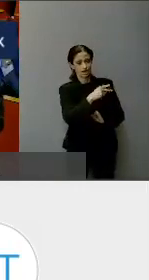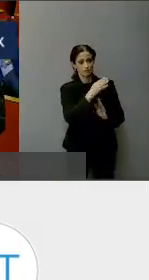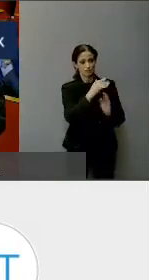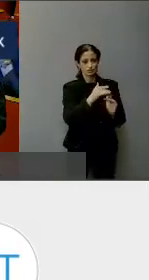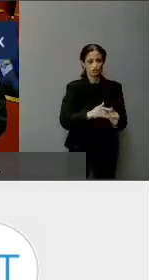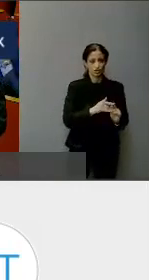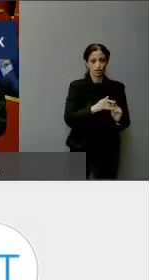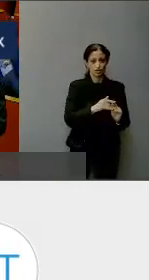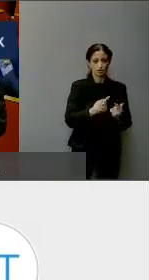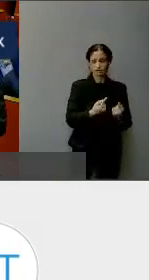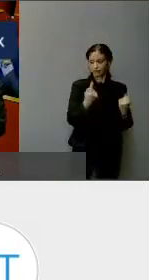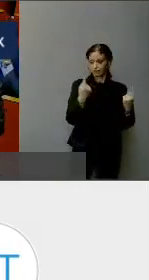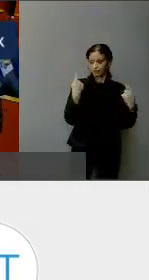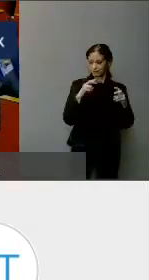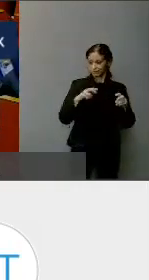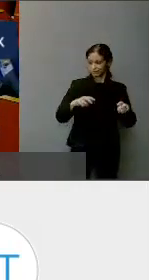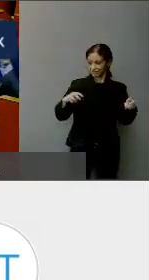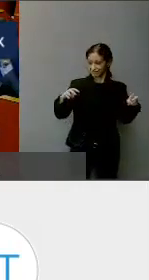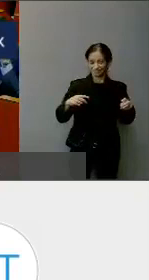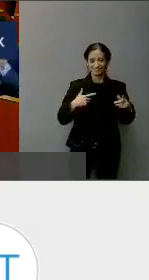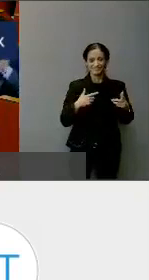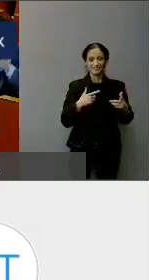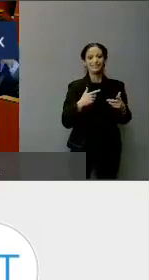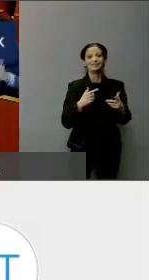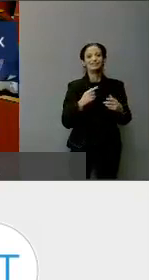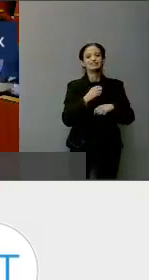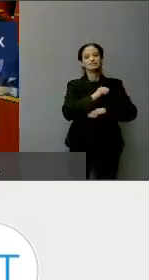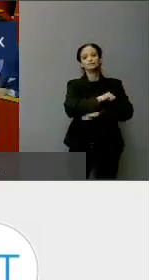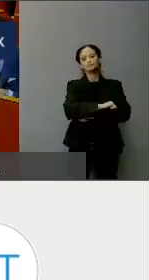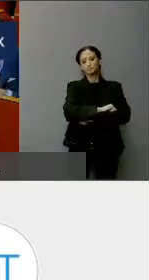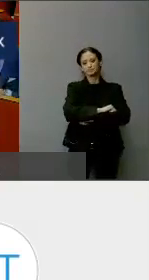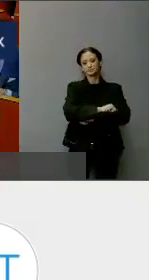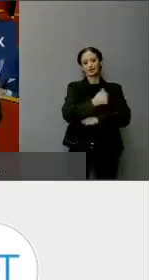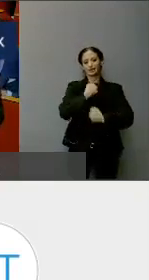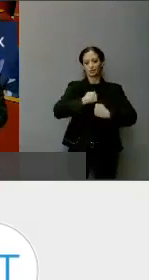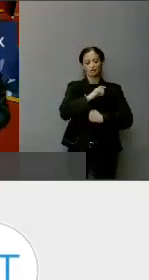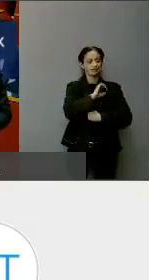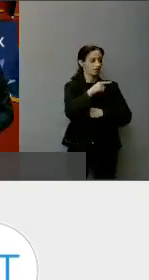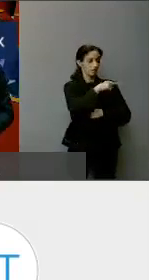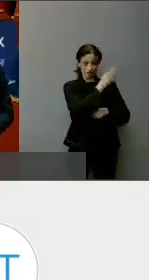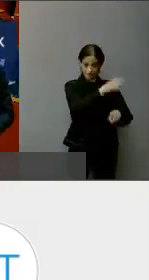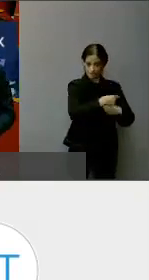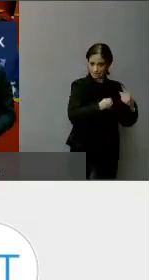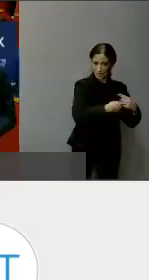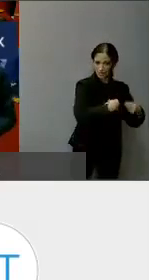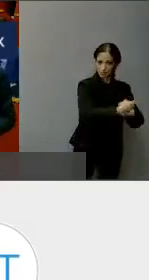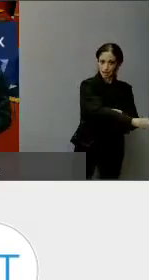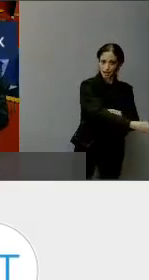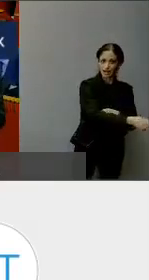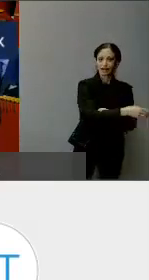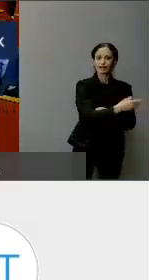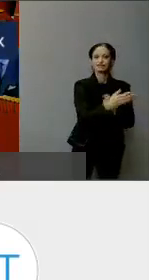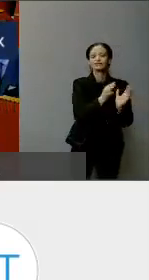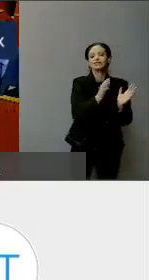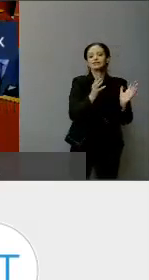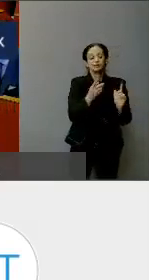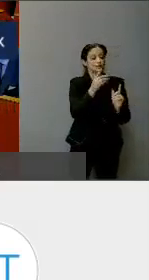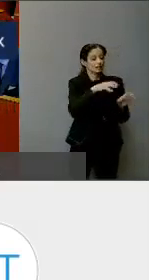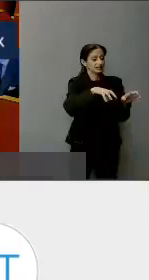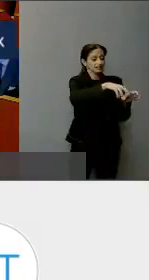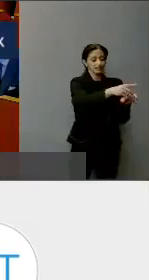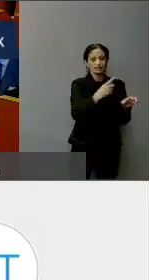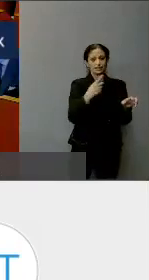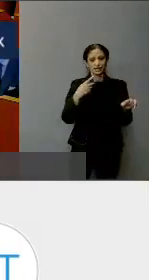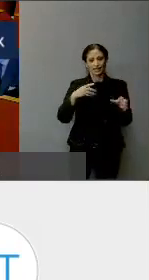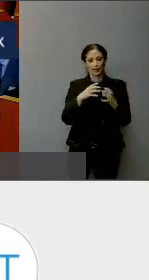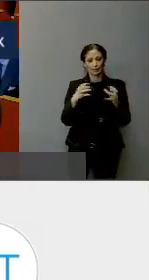dietro e a zappare o quelli ai quali imprenditori venderà le case oppure se ci